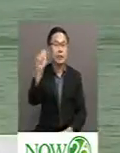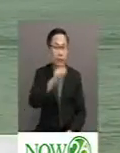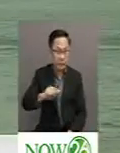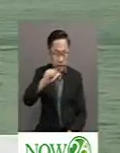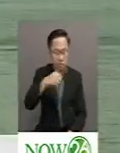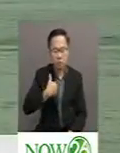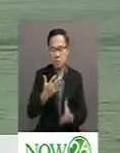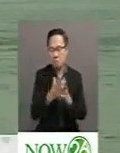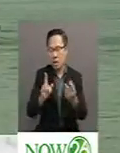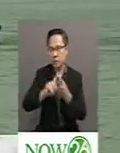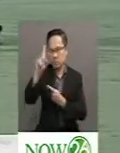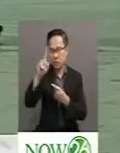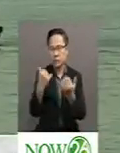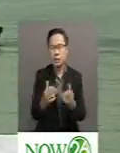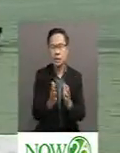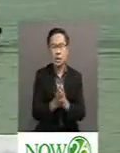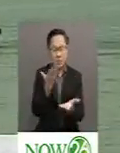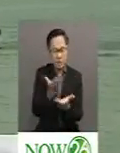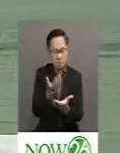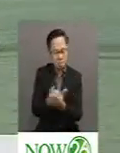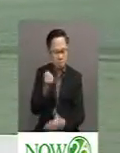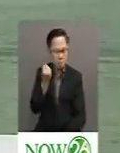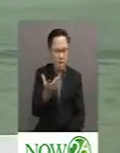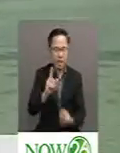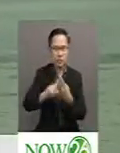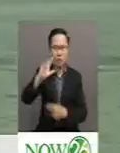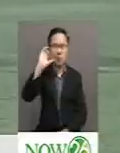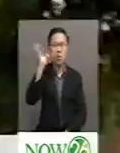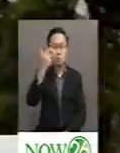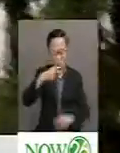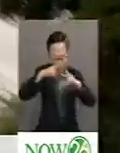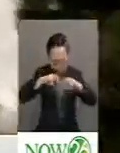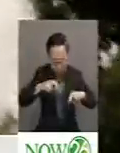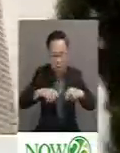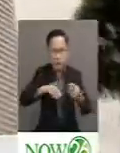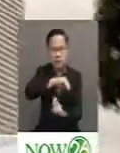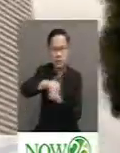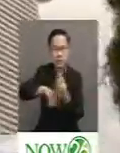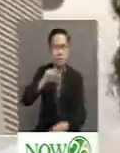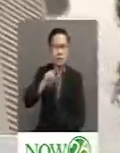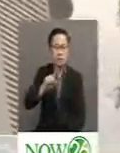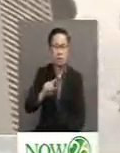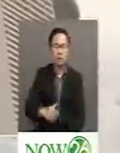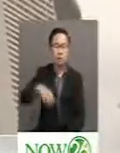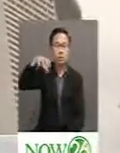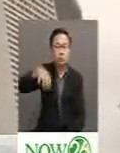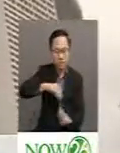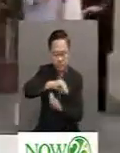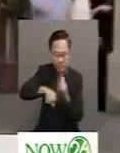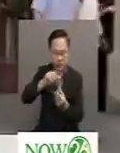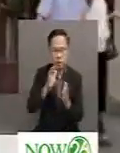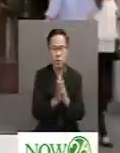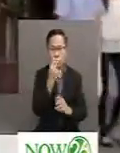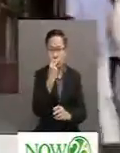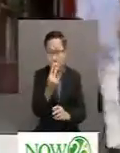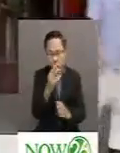ชียติดอันดับมากที่สุดนะคะสำหรับประเทศที่มีค่าครองชีพสูงสุดค่ะจากการสำรวจ Economic Intelligence Unit นะคะไปสำรว